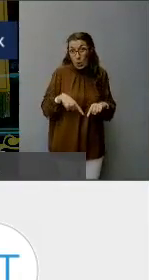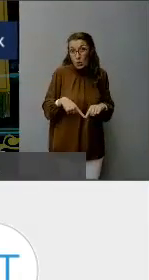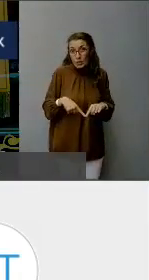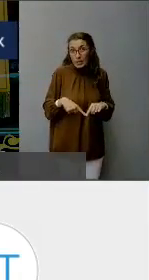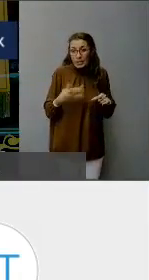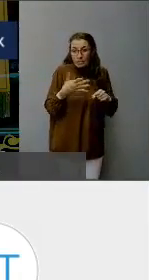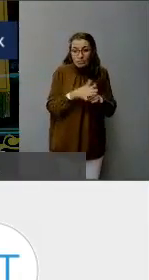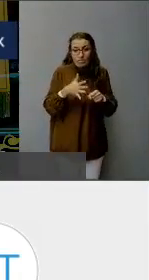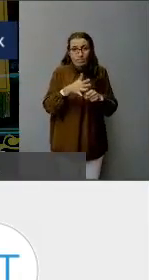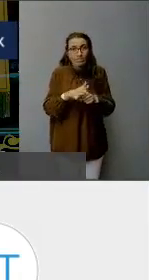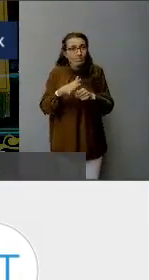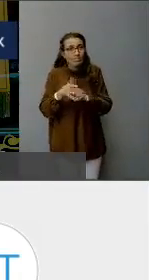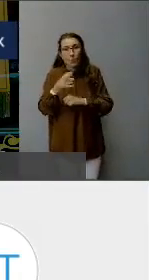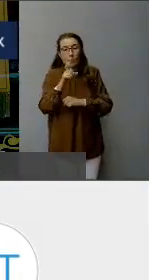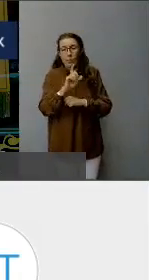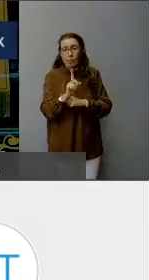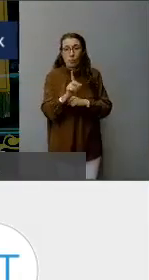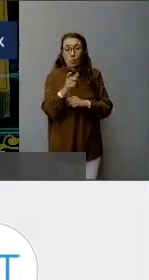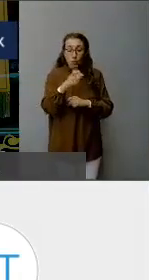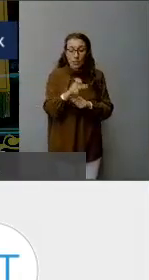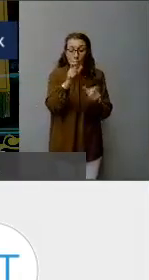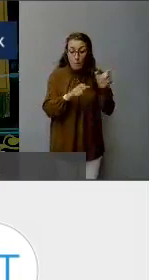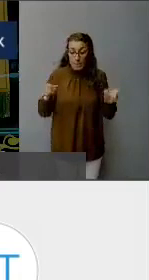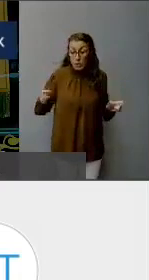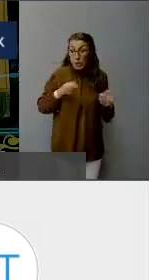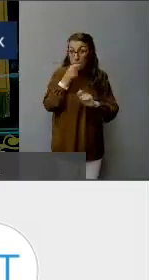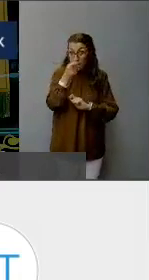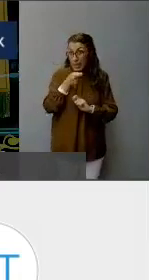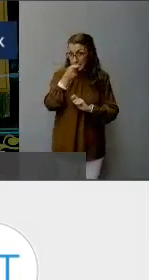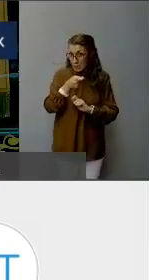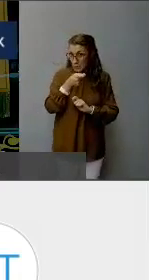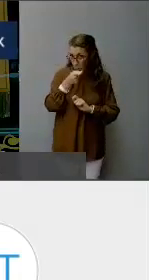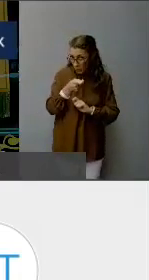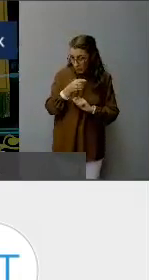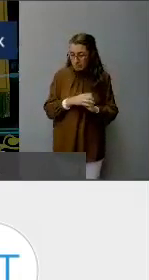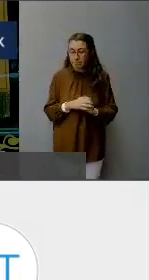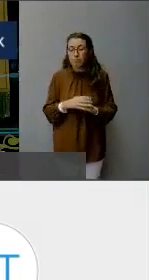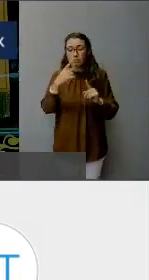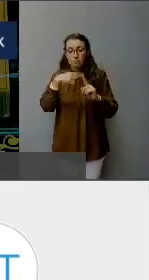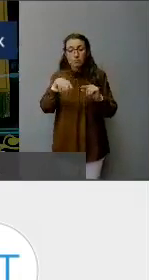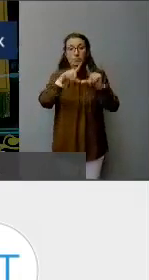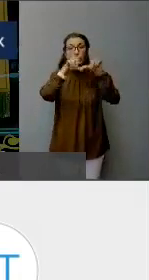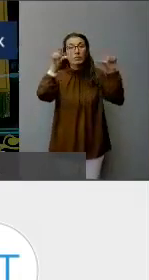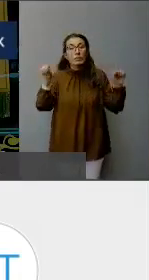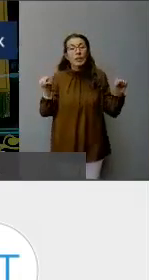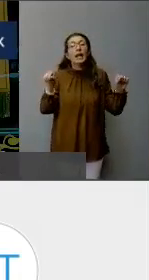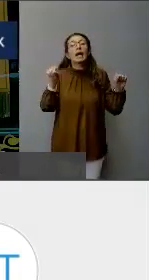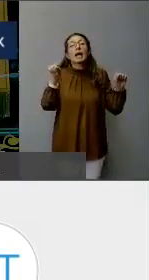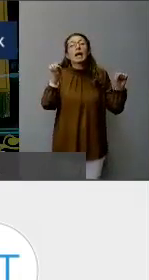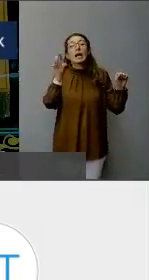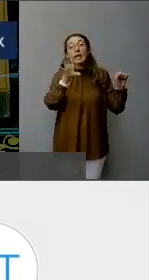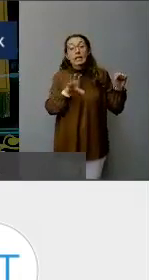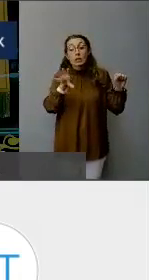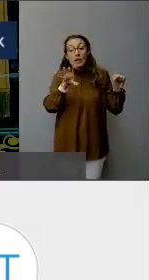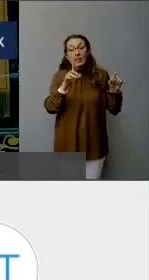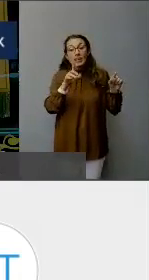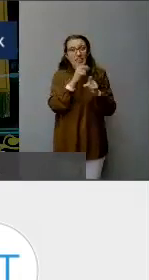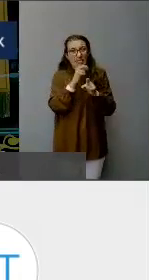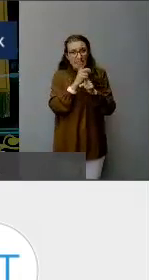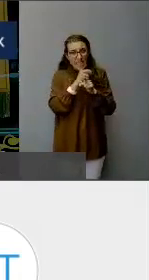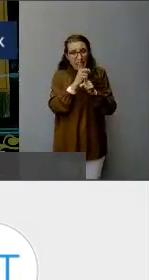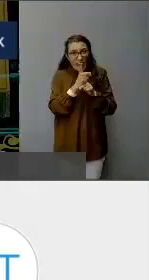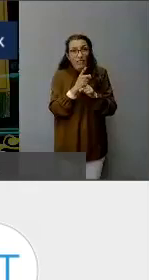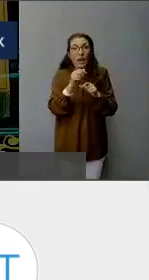di pensionamenti preso atto che i vigili del fuoco della liguria sono costretti ai doppi turni e agli straordinari a